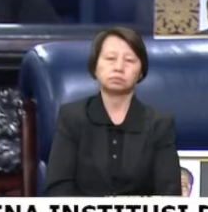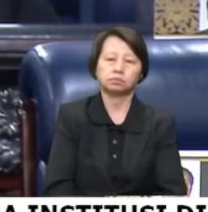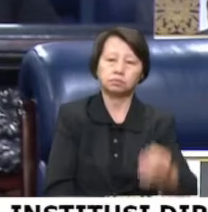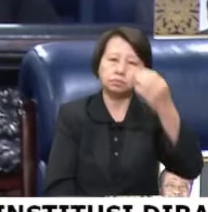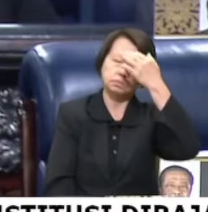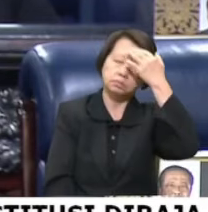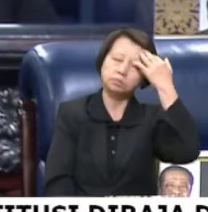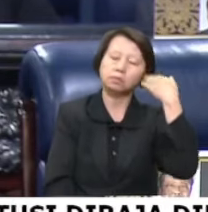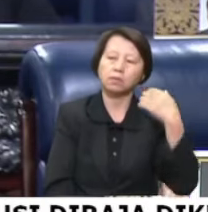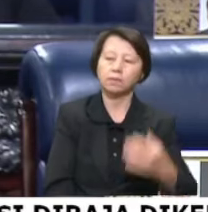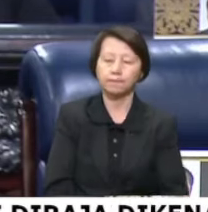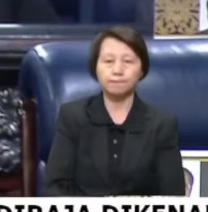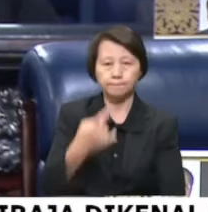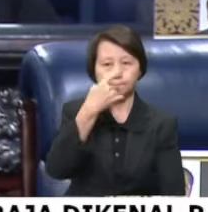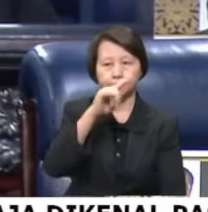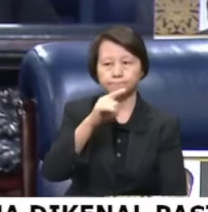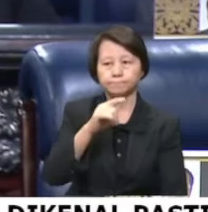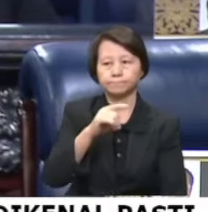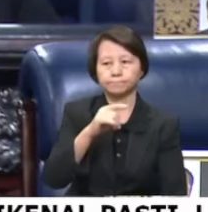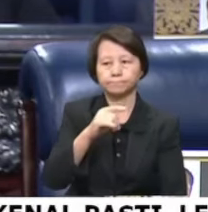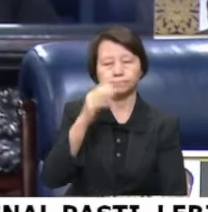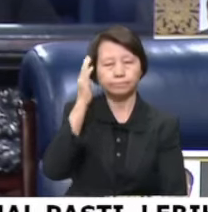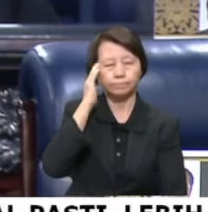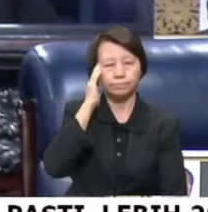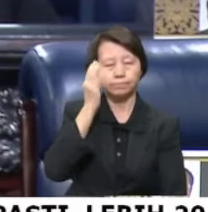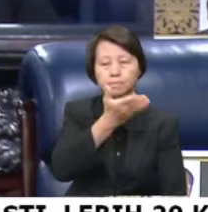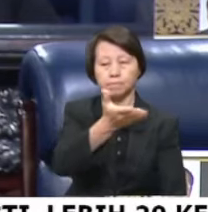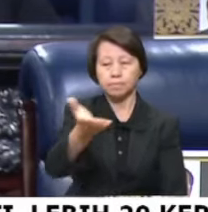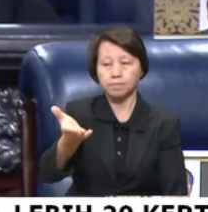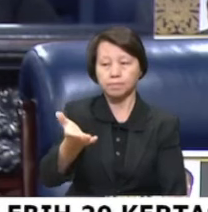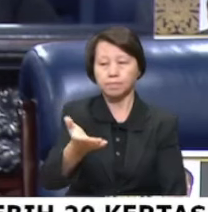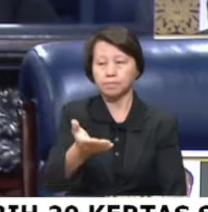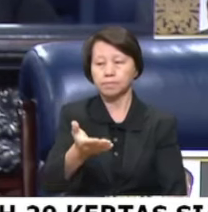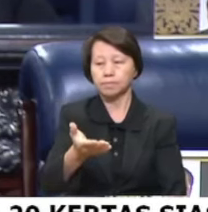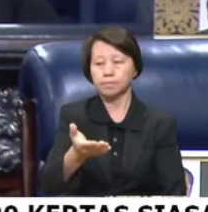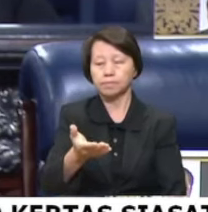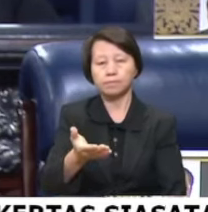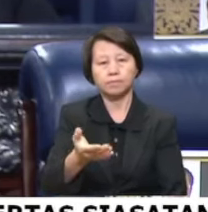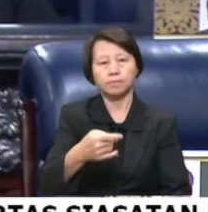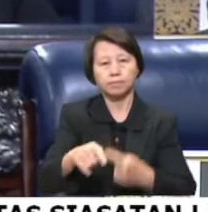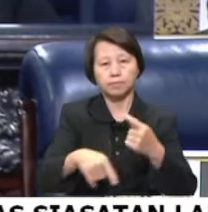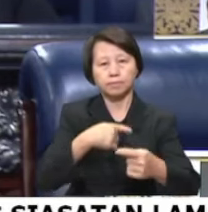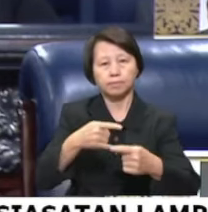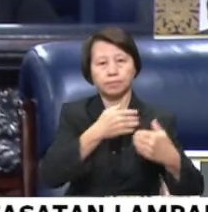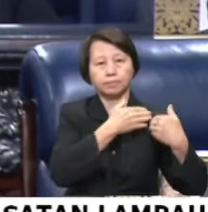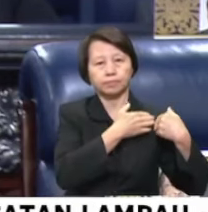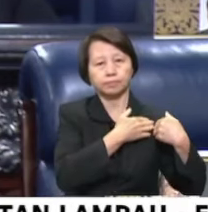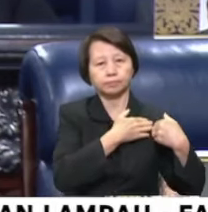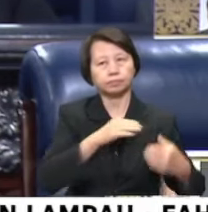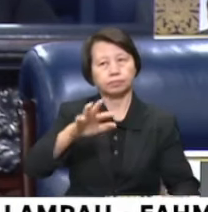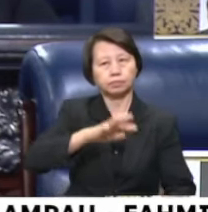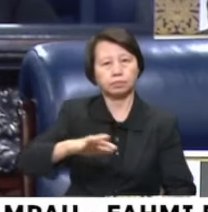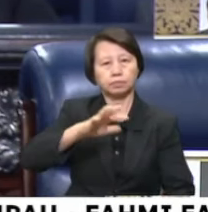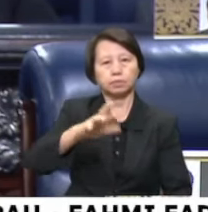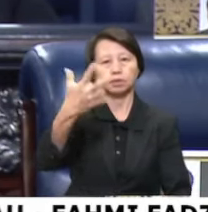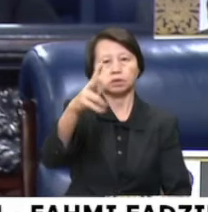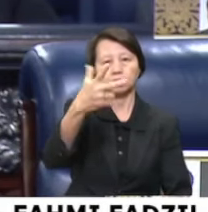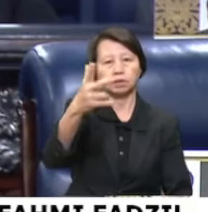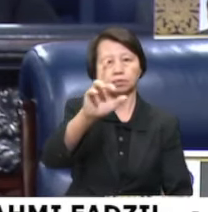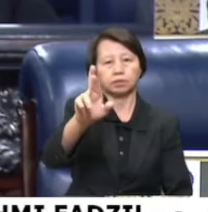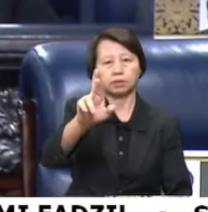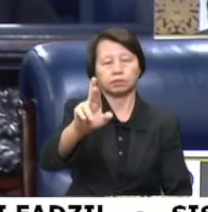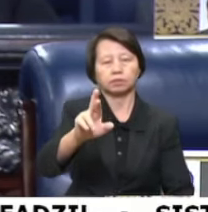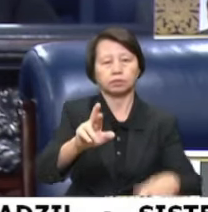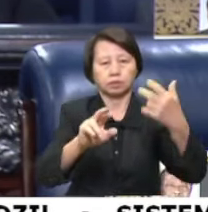untuk mengetahui semua bahawa dari segi penjawatan dianggarkan ada